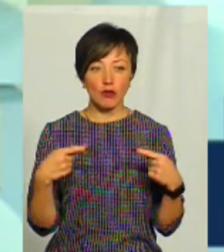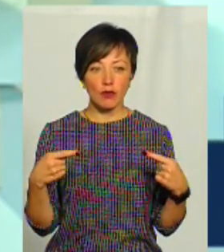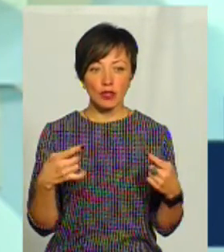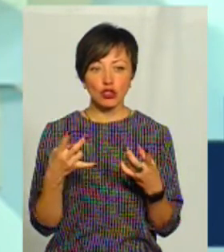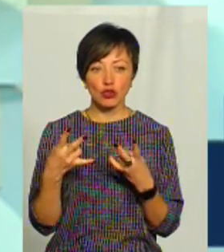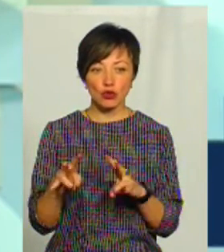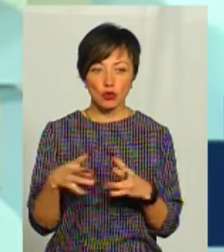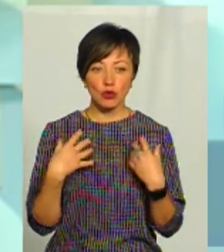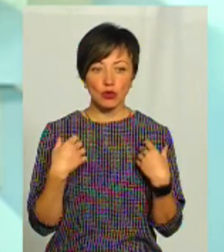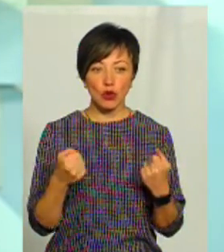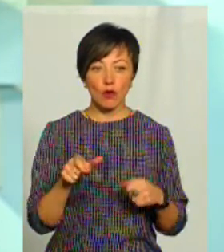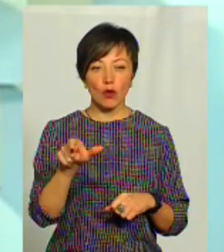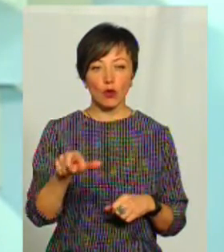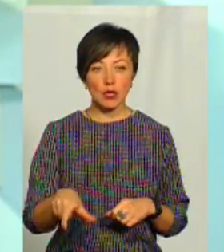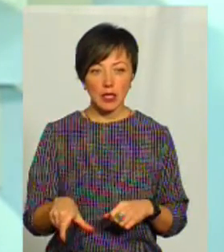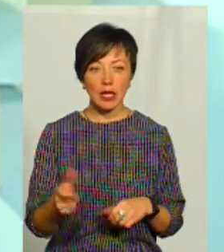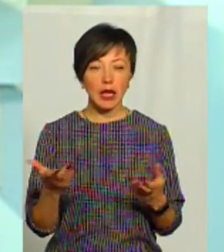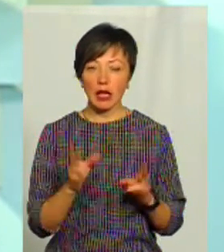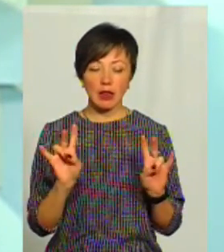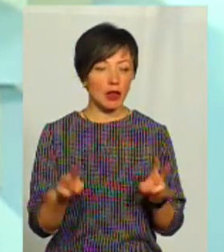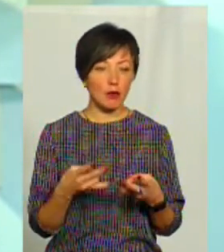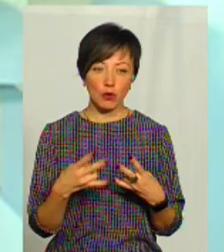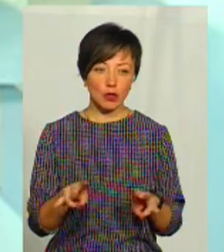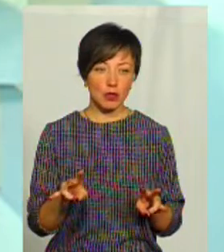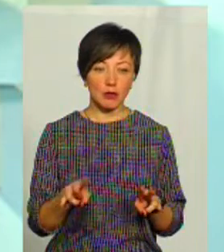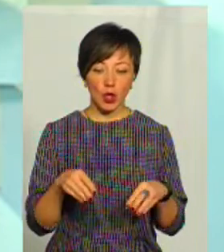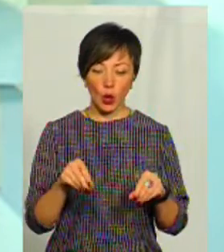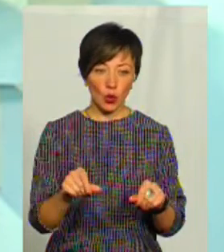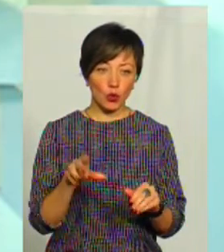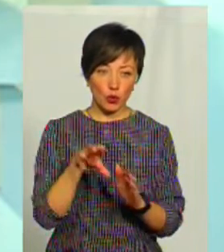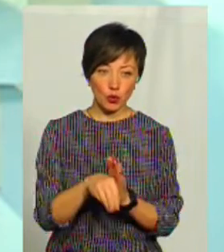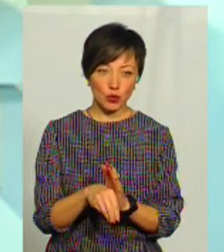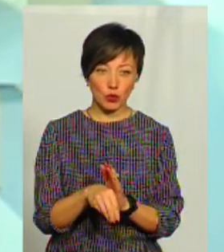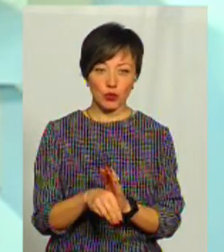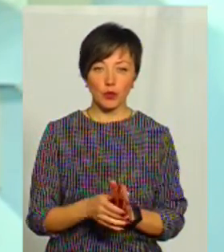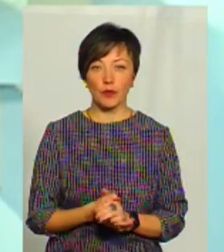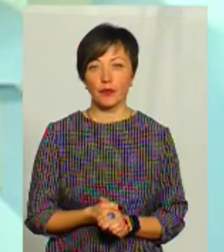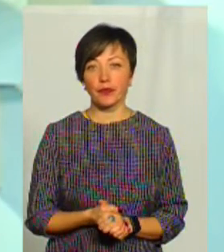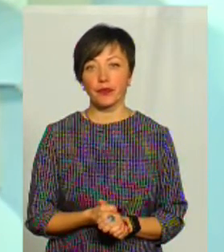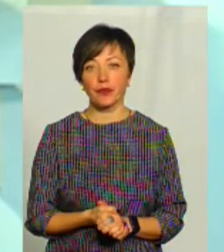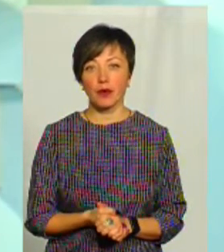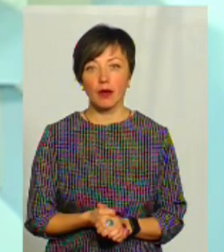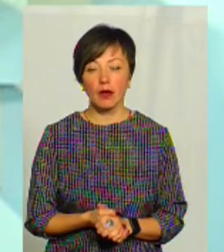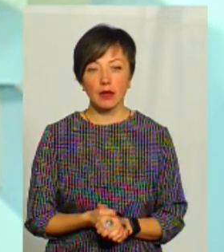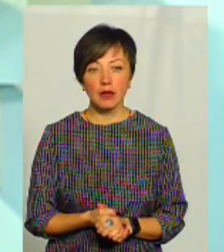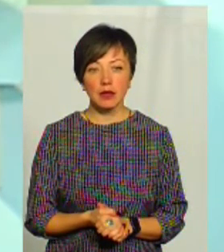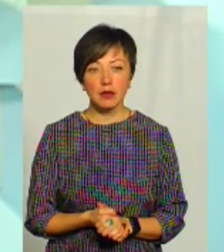які шкодять здоров'ю людини, які не потрібні ґрунту при внесенні цього